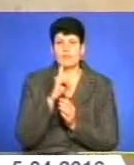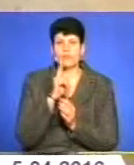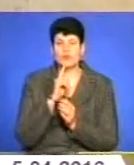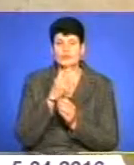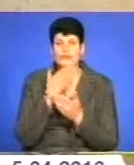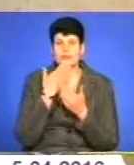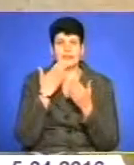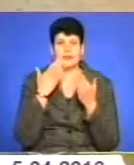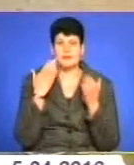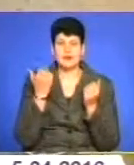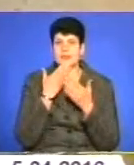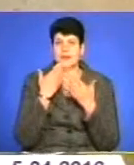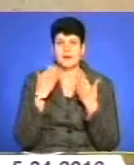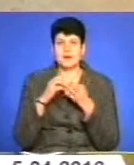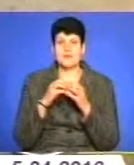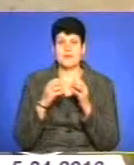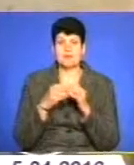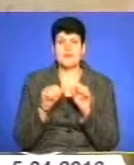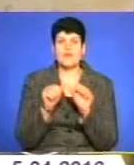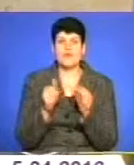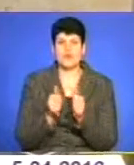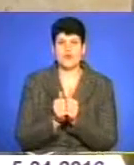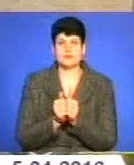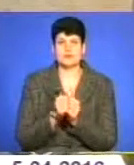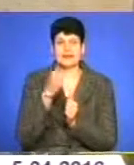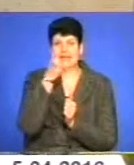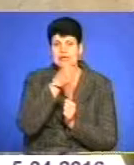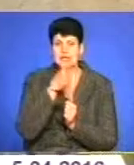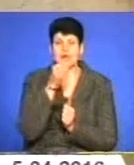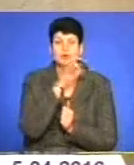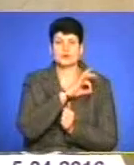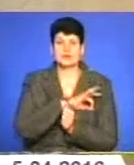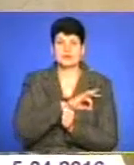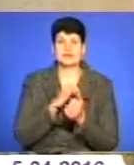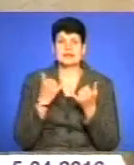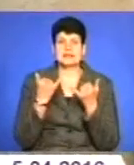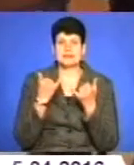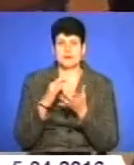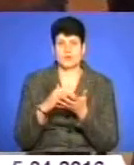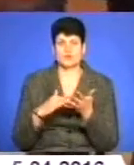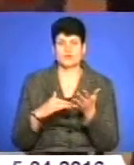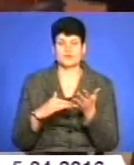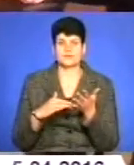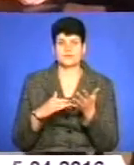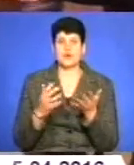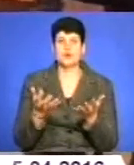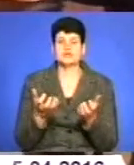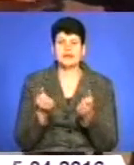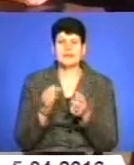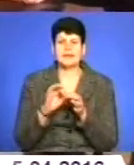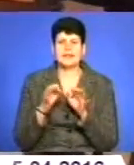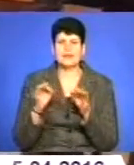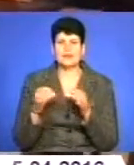нема. Нема проблем. Оформили, рік пользувалися і от зараз продовжуємо. Отримати